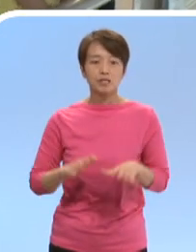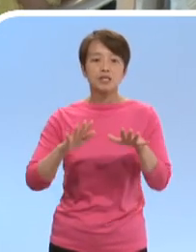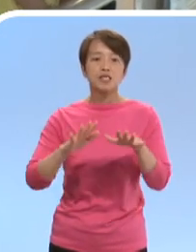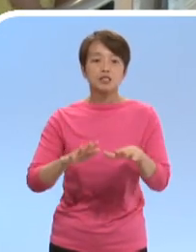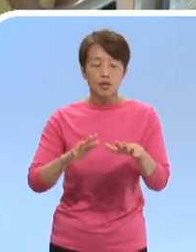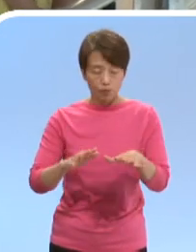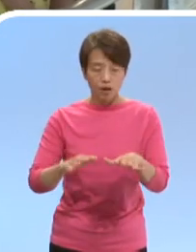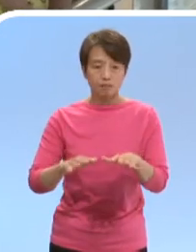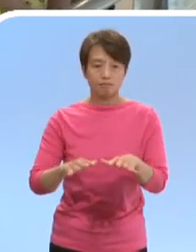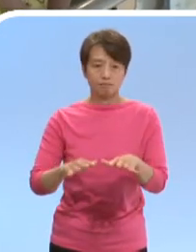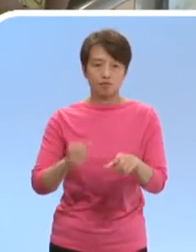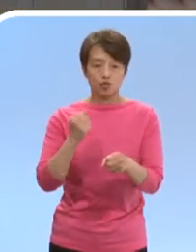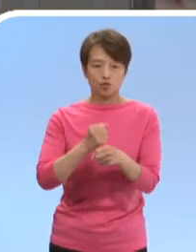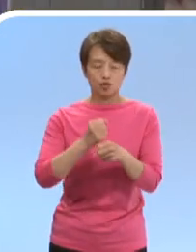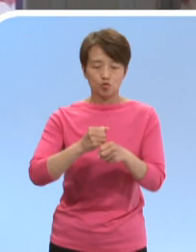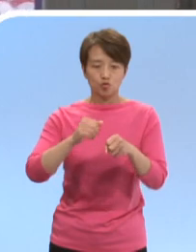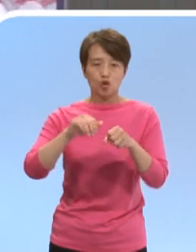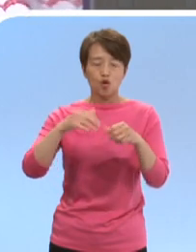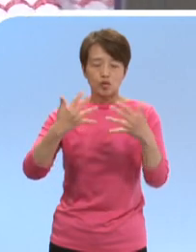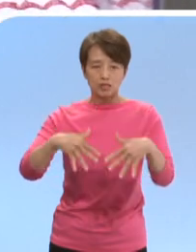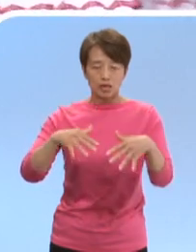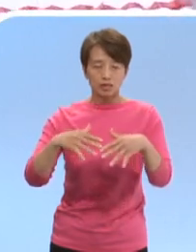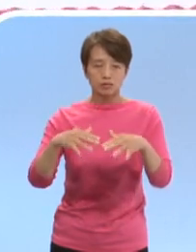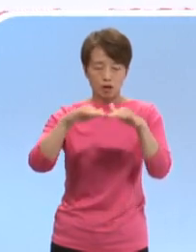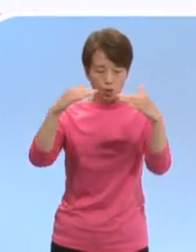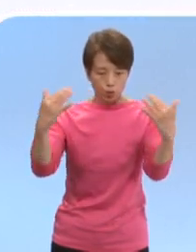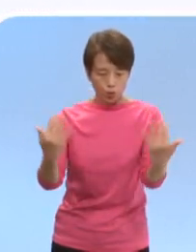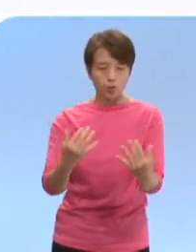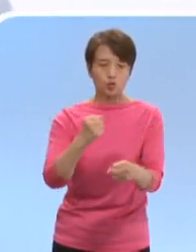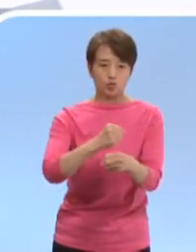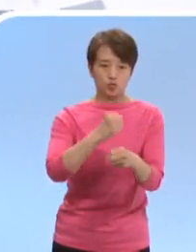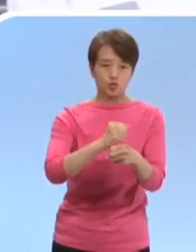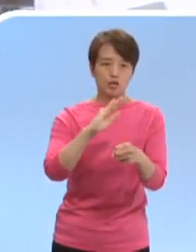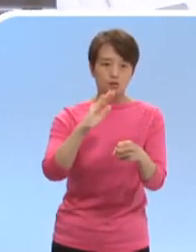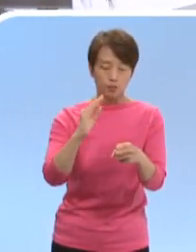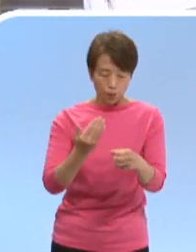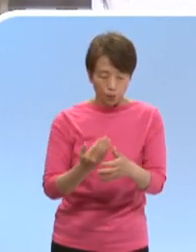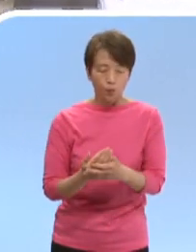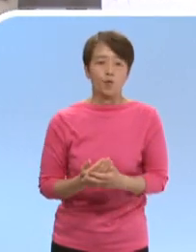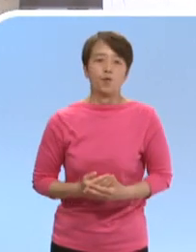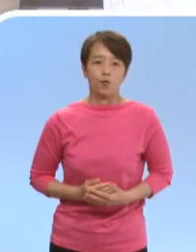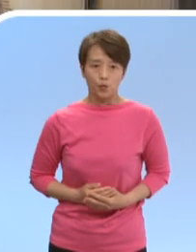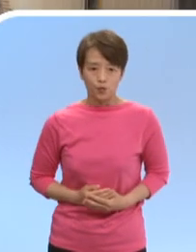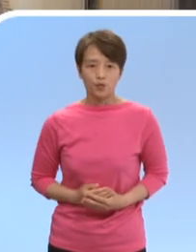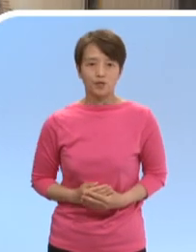現在はほぼ機械化されているそうめん作りなんですが、